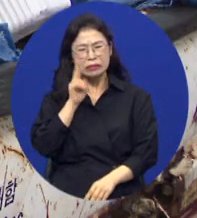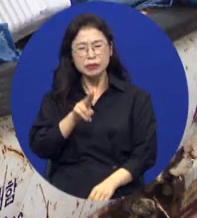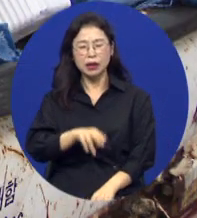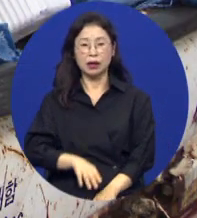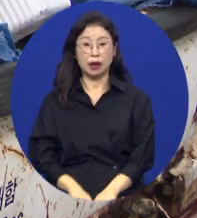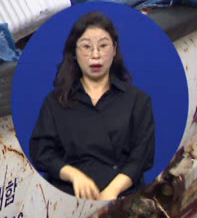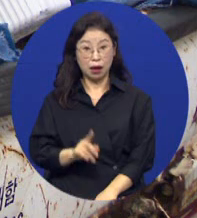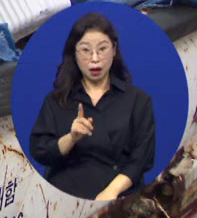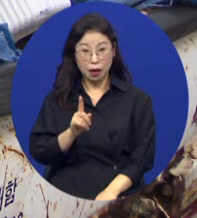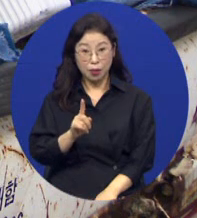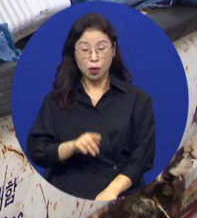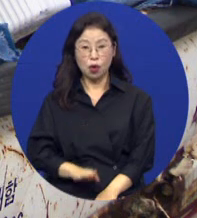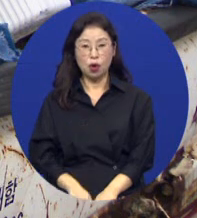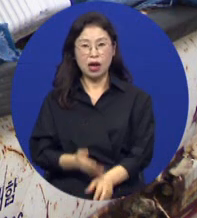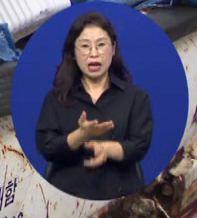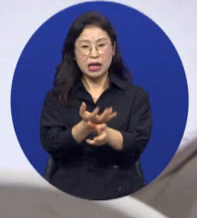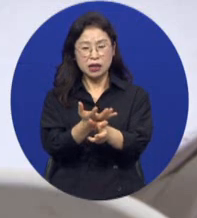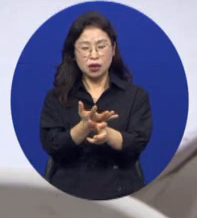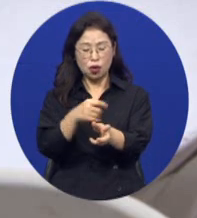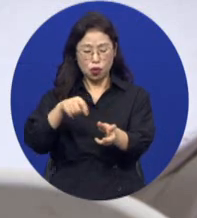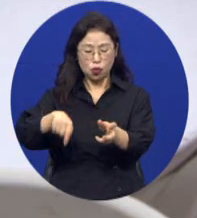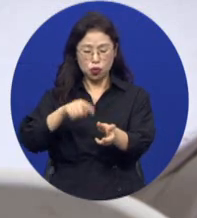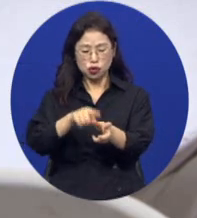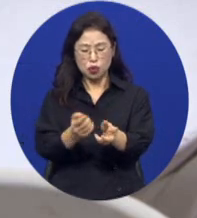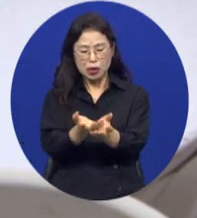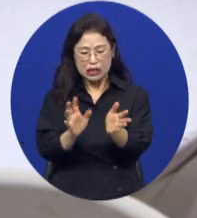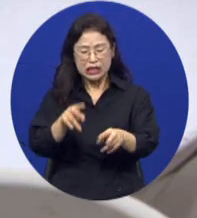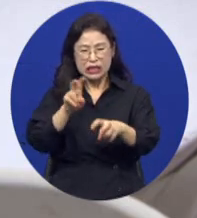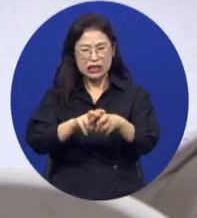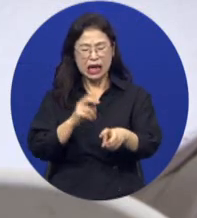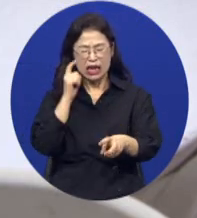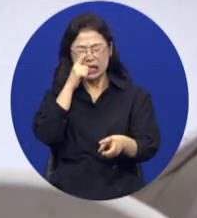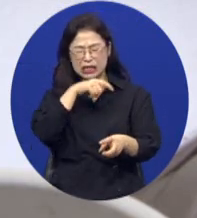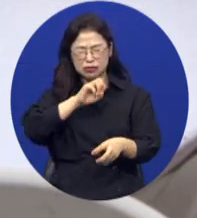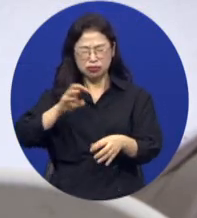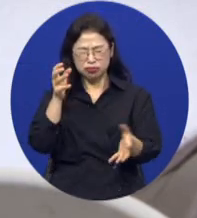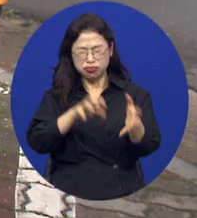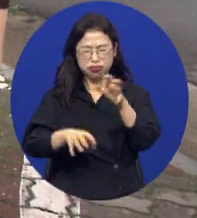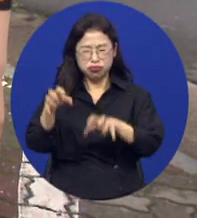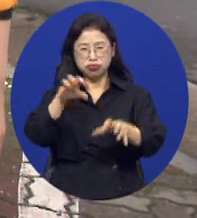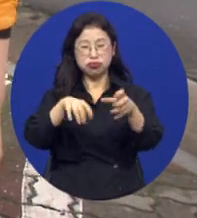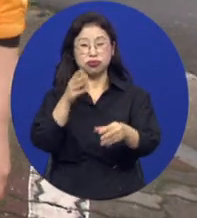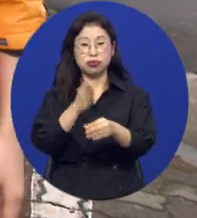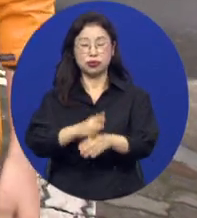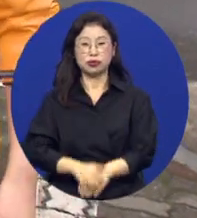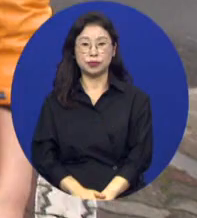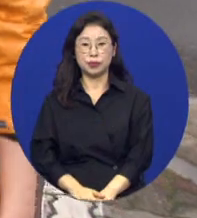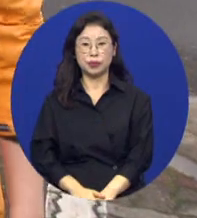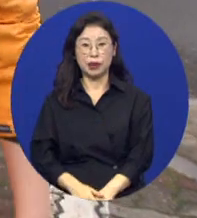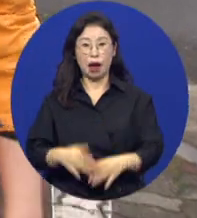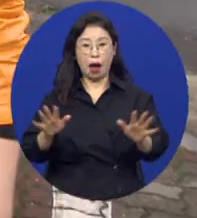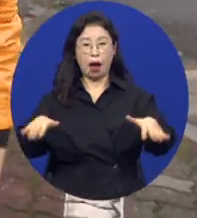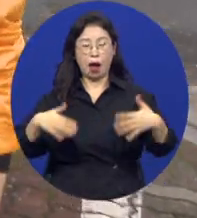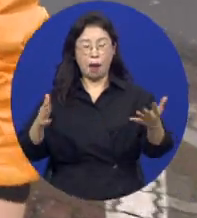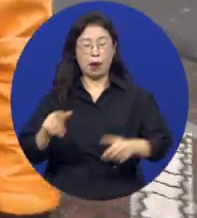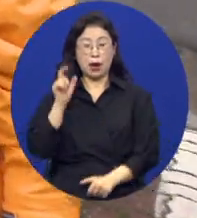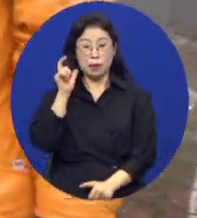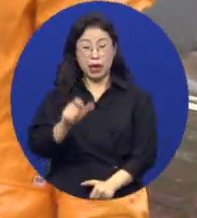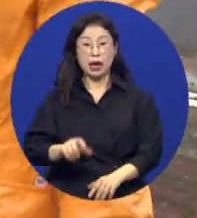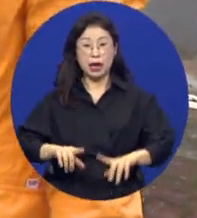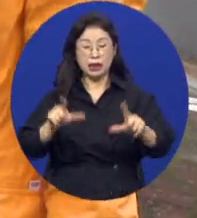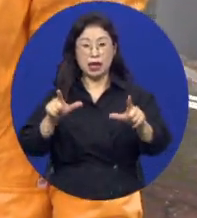심각합니다 트럭 안팎으로 그릇과 의자 등 쓰레기가 뒤엉켜 있습니다 특히 바람이 강하게 불